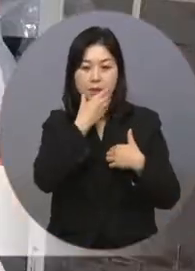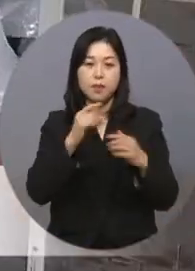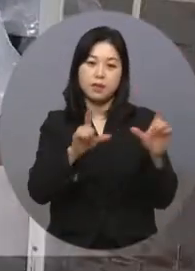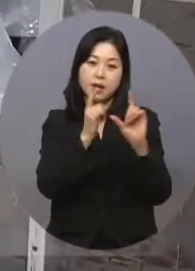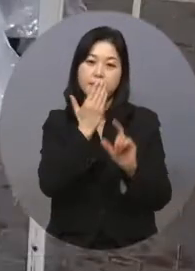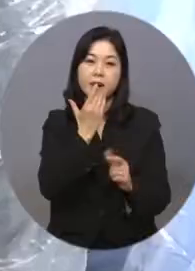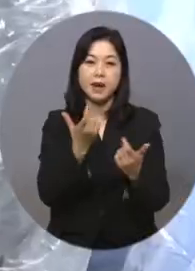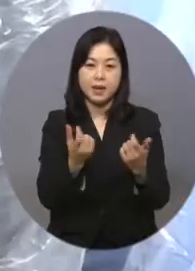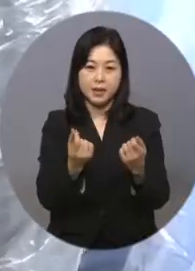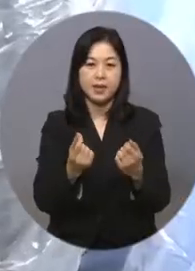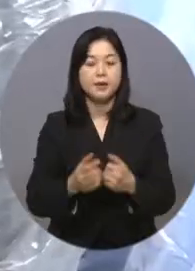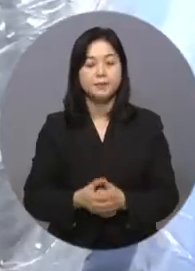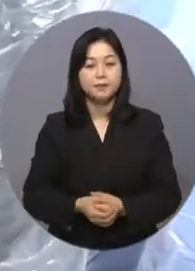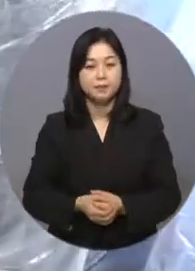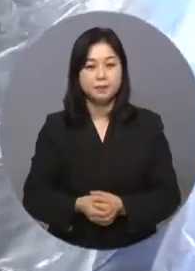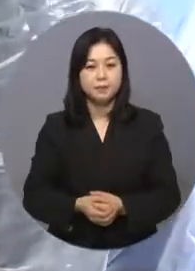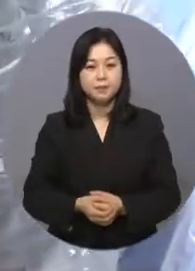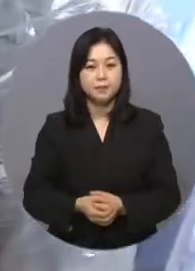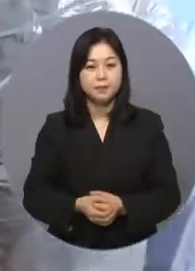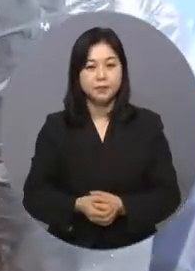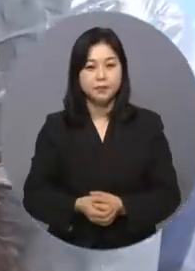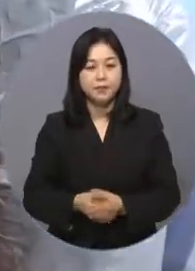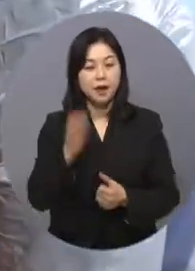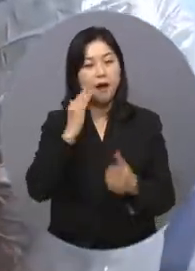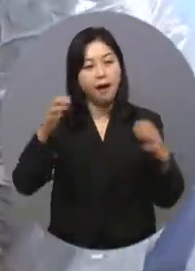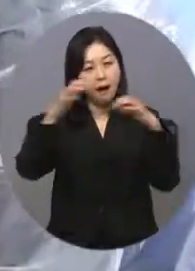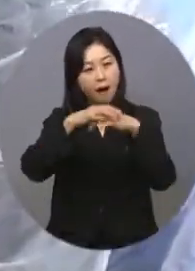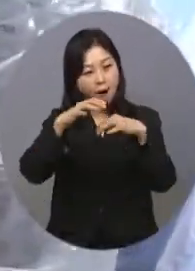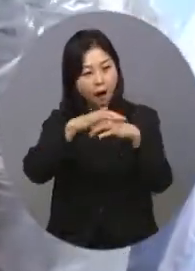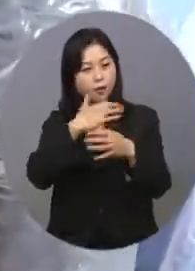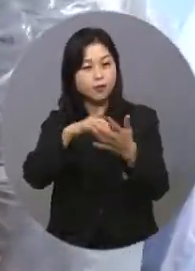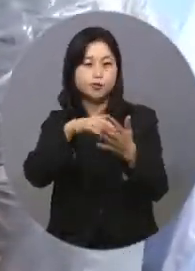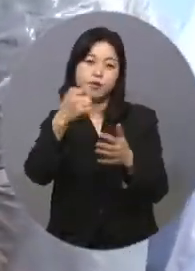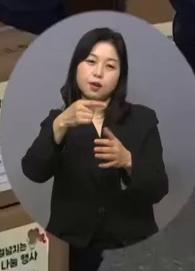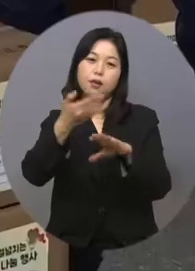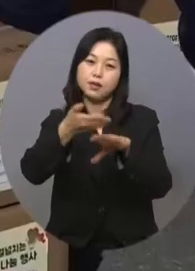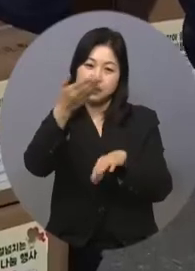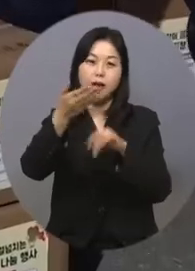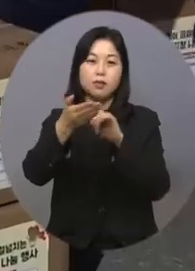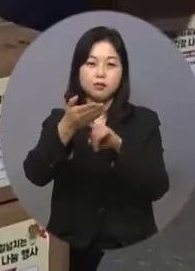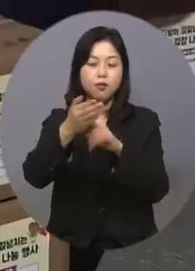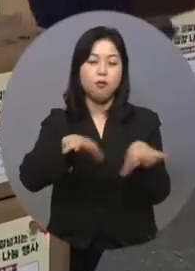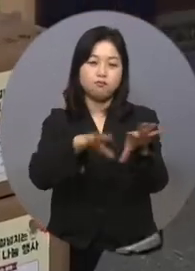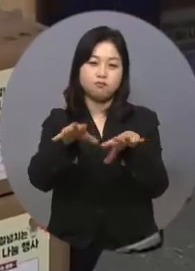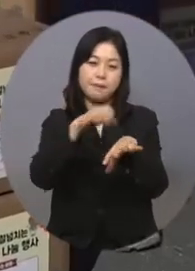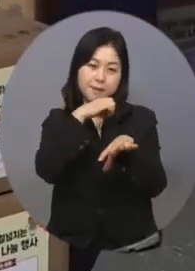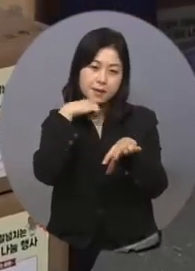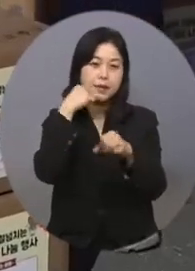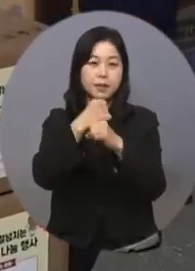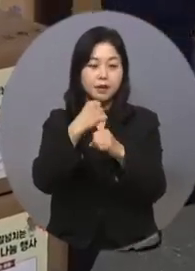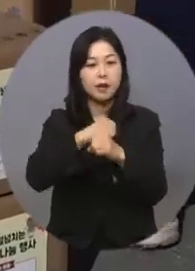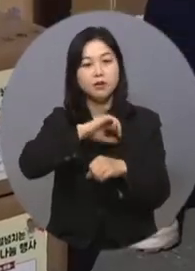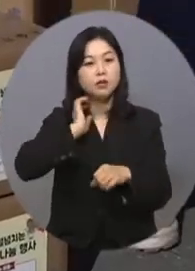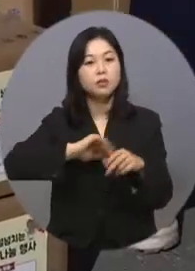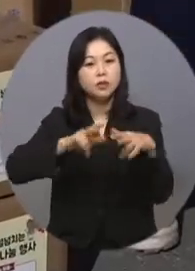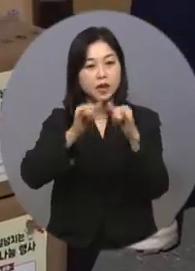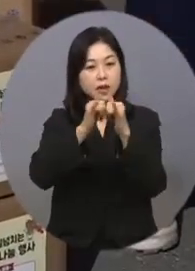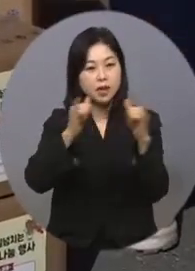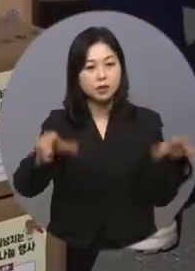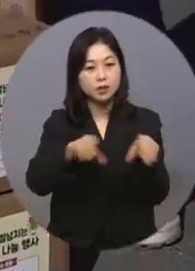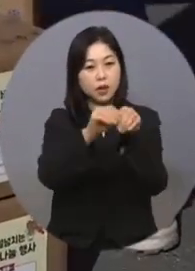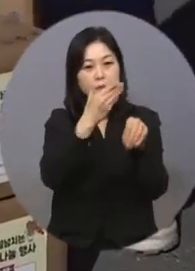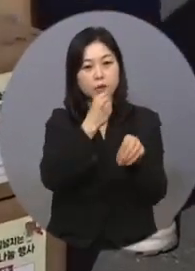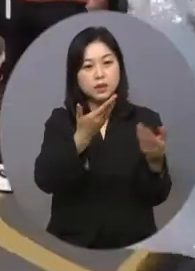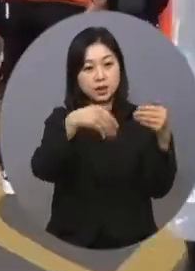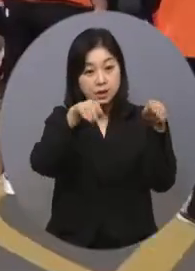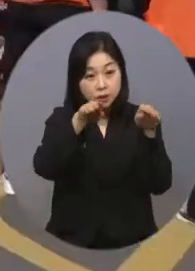할 수 있을 것 같아요. 천여포기 강철 배추로 맛스럽게 담긴 김장김치는 의정부 장애인 종합복지관 등록 모든